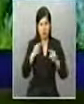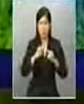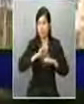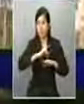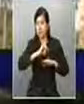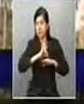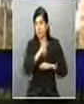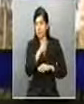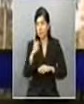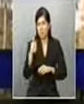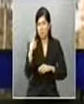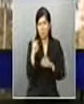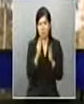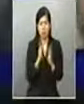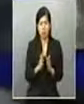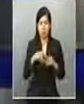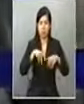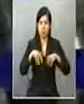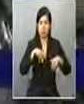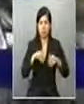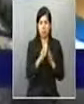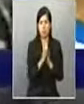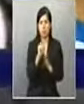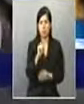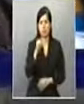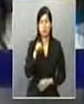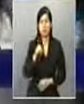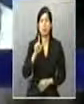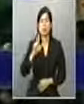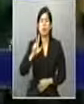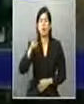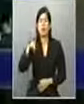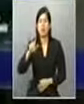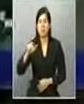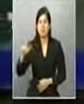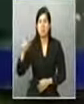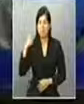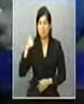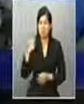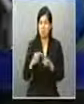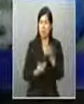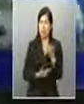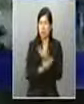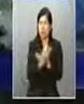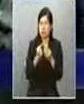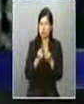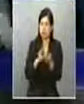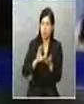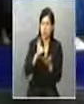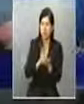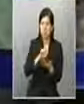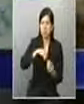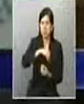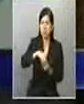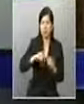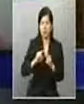มบูรณ์และจำนวนประชากรกว่า 1.3 พันล้านคนจึงเป็นแหล่งโอกาสสร้างการค้าการลงทุนและการบริโภคที่มีอัตรา